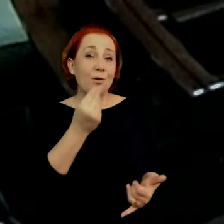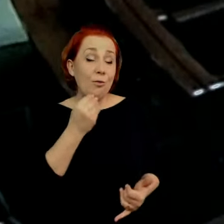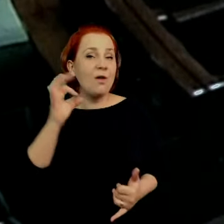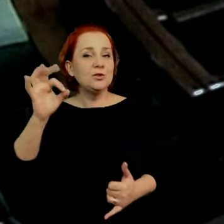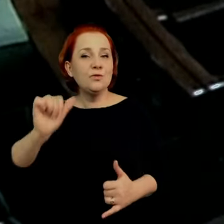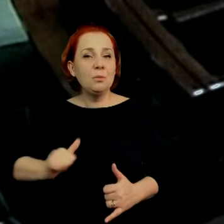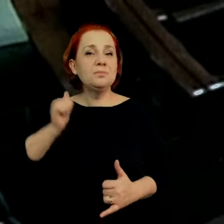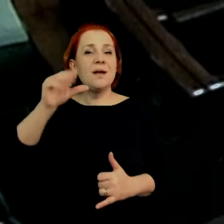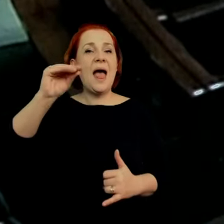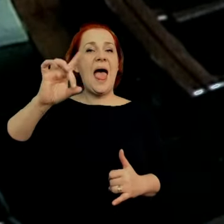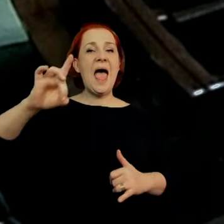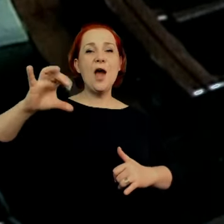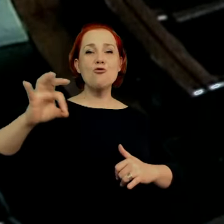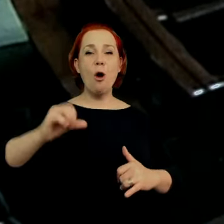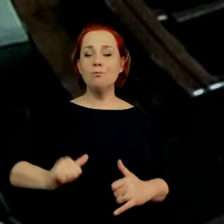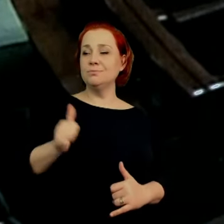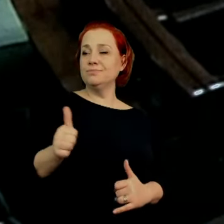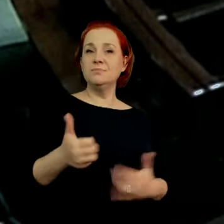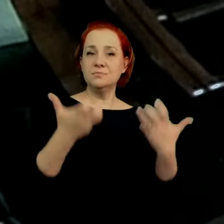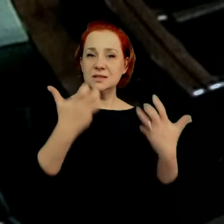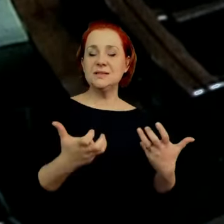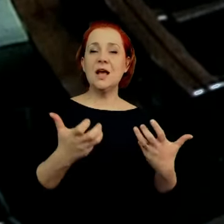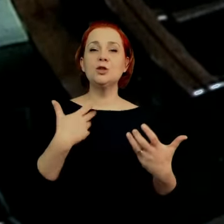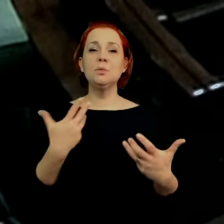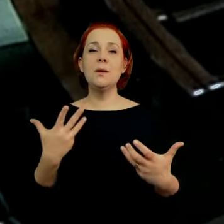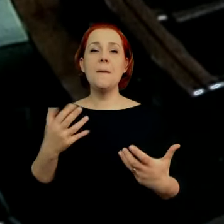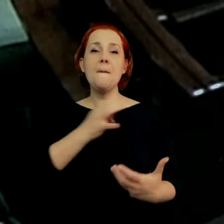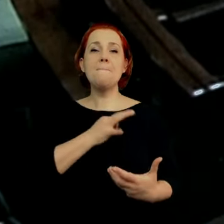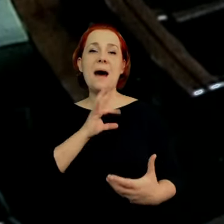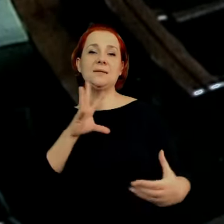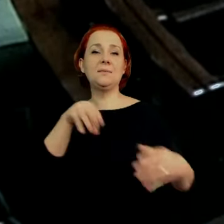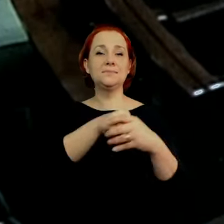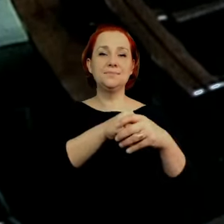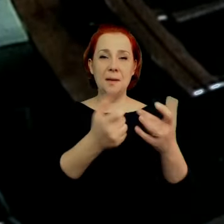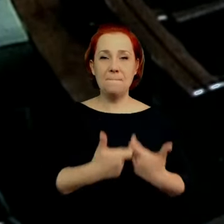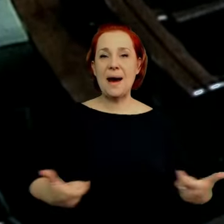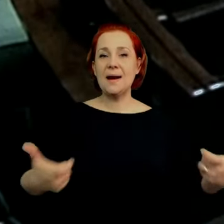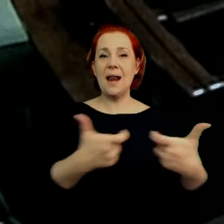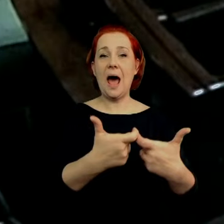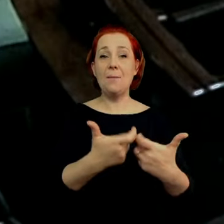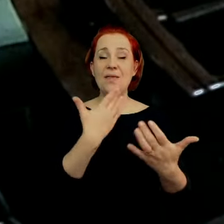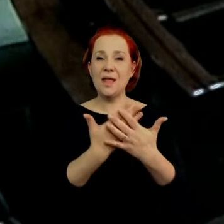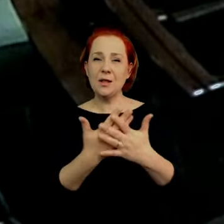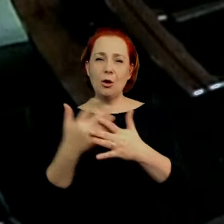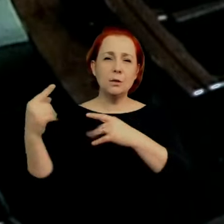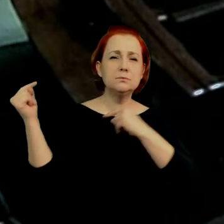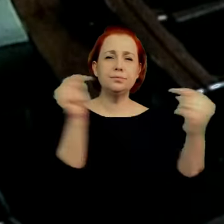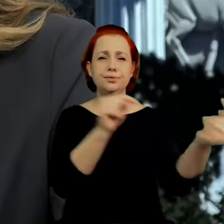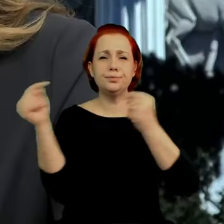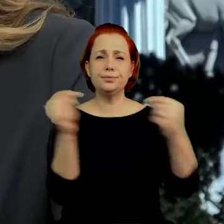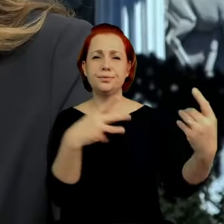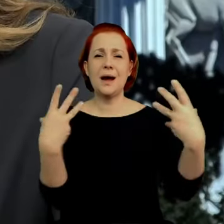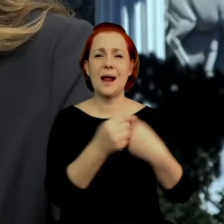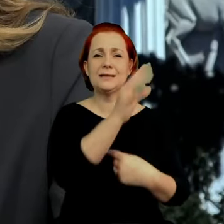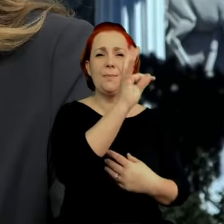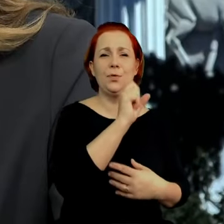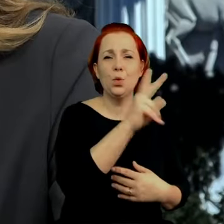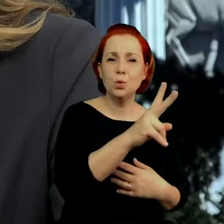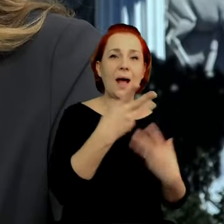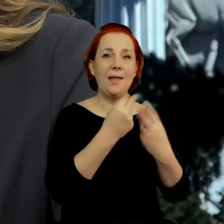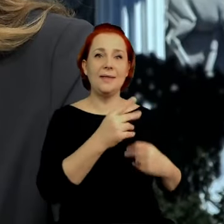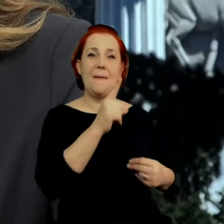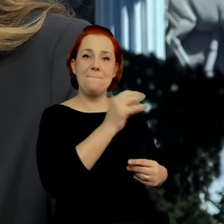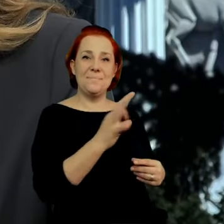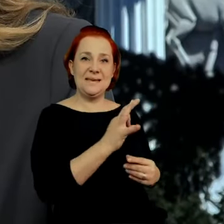któremu chodzi tylko o to, żeby wprowadzić partię do parlamentu i dzisiaj bardziej walczy z Tuskiem niż też z PiS-em o wygraną,